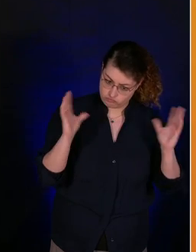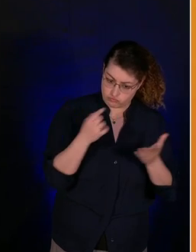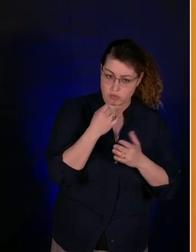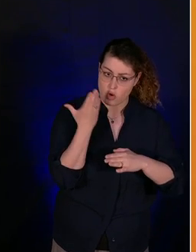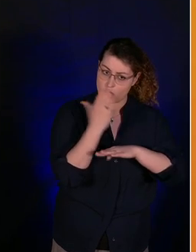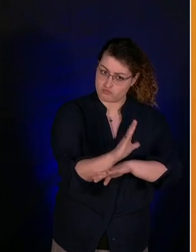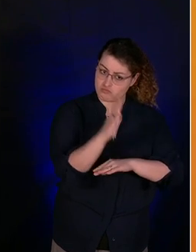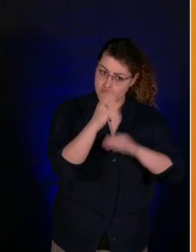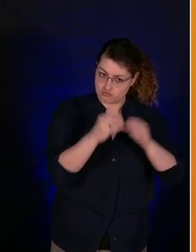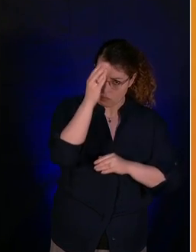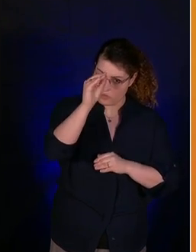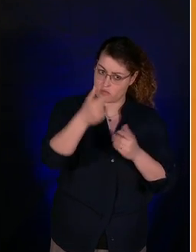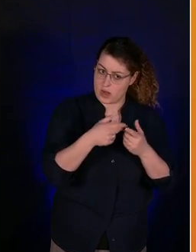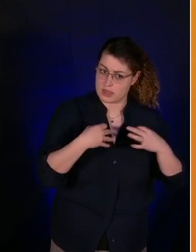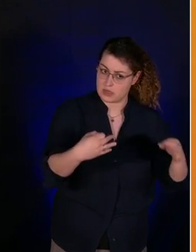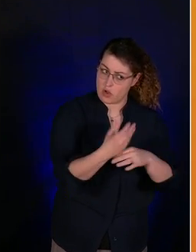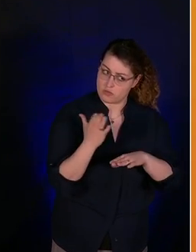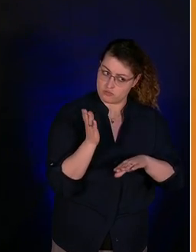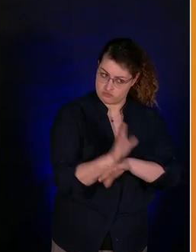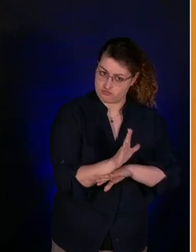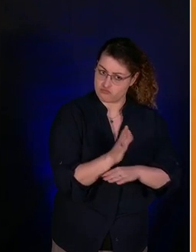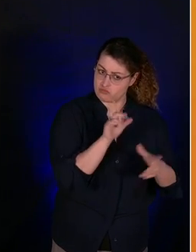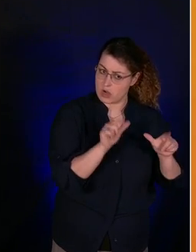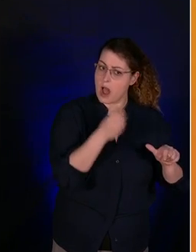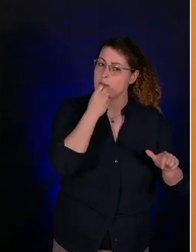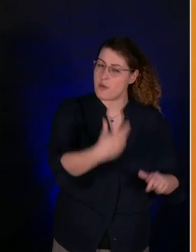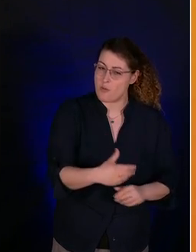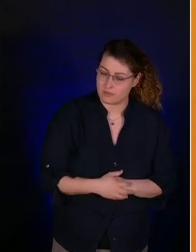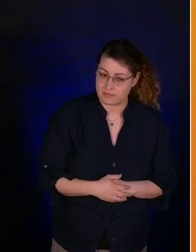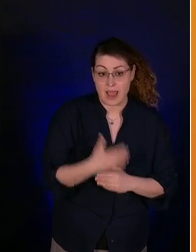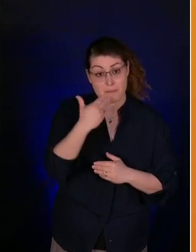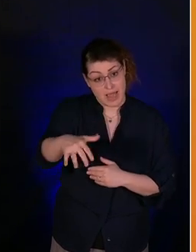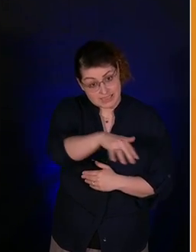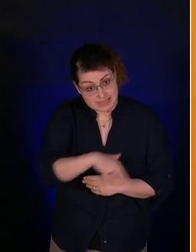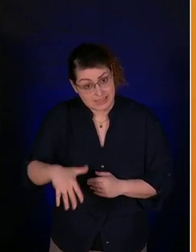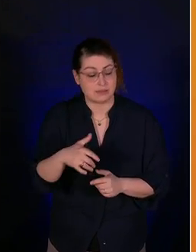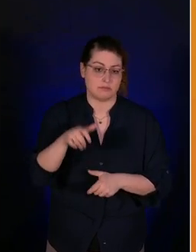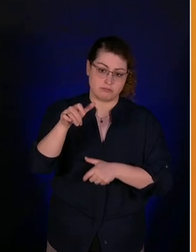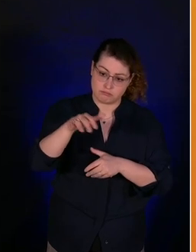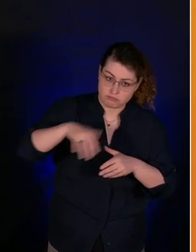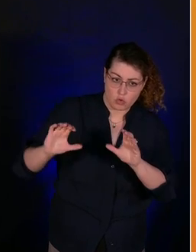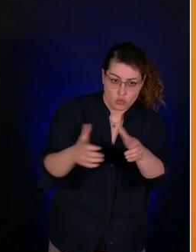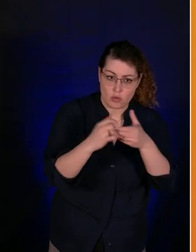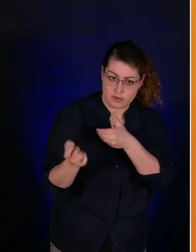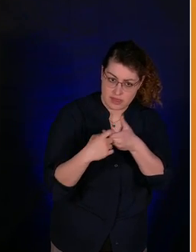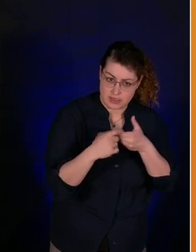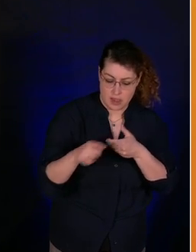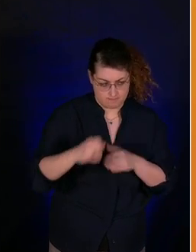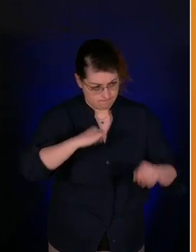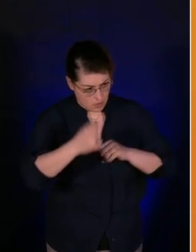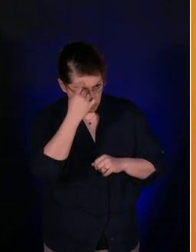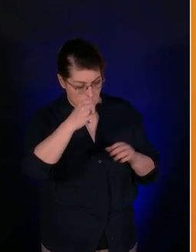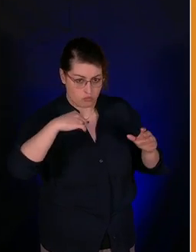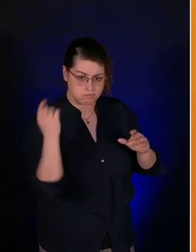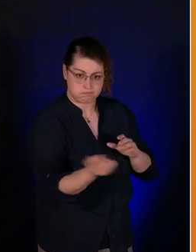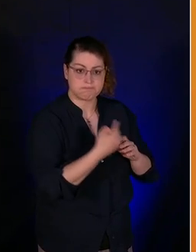et territoriale. Nous tenons à remercier les syndicats qui, tout en travaillant à la mobilisation du plus grand nombre